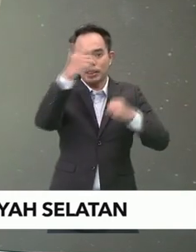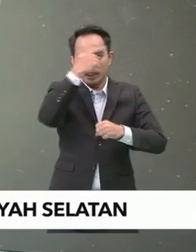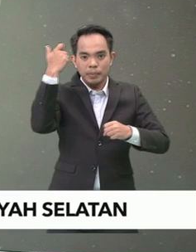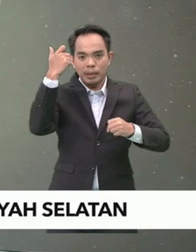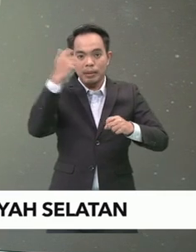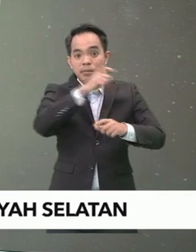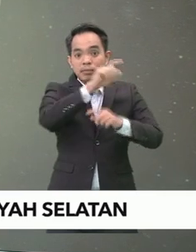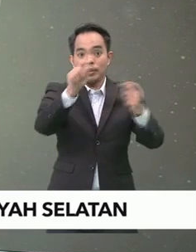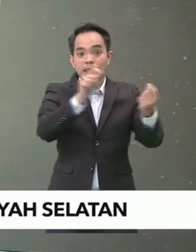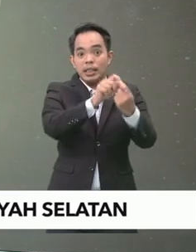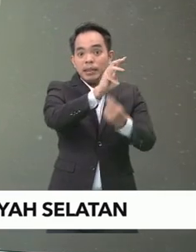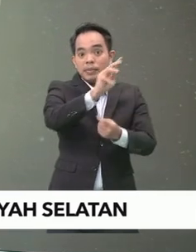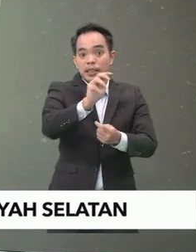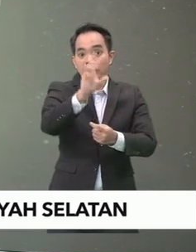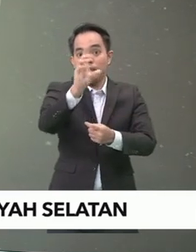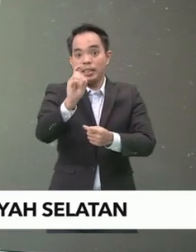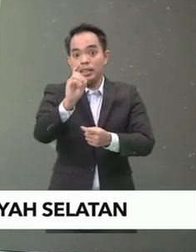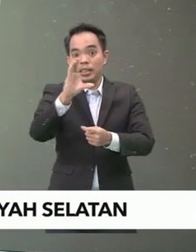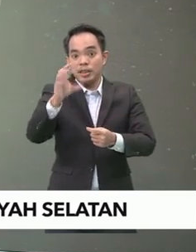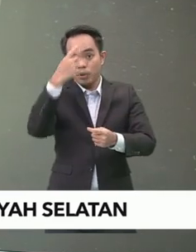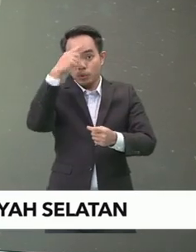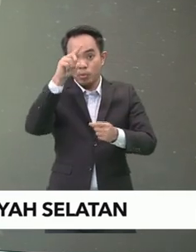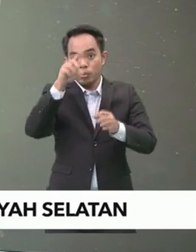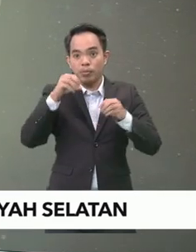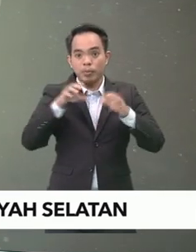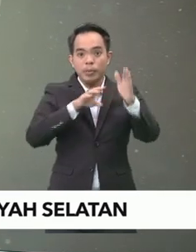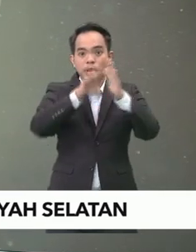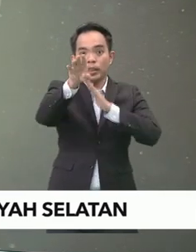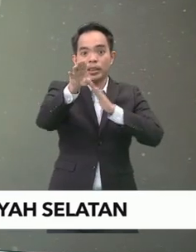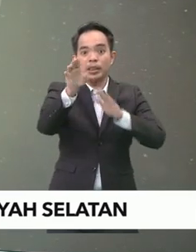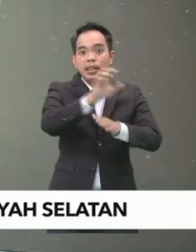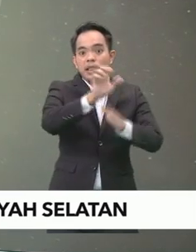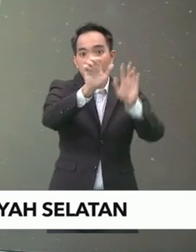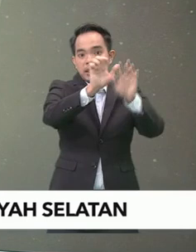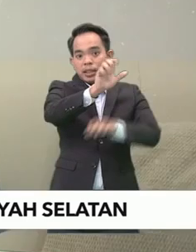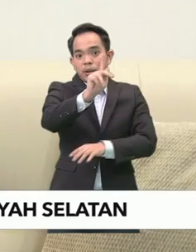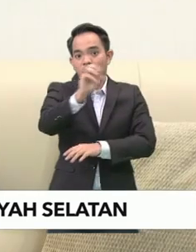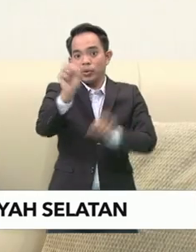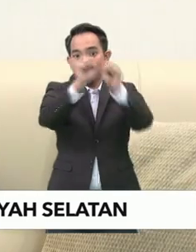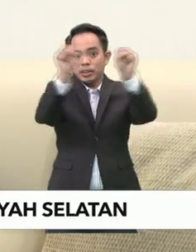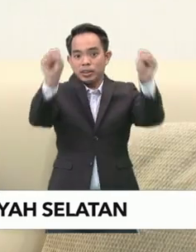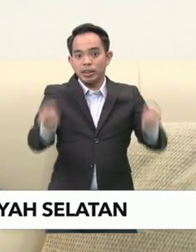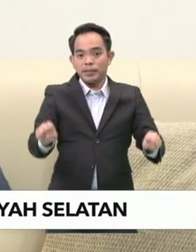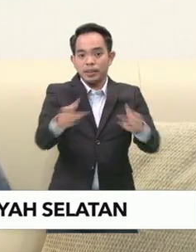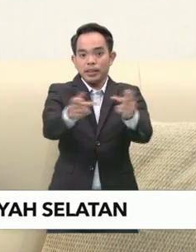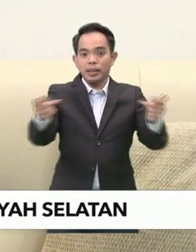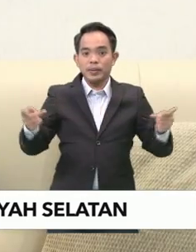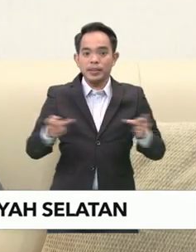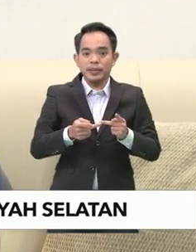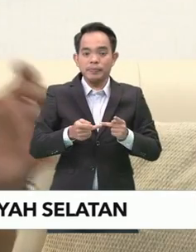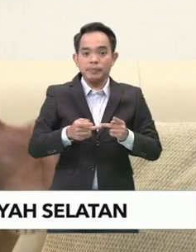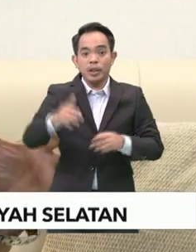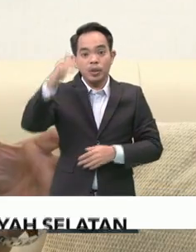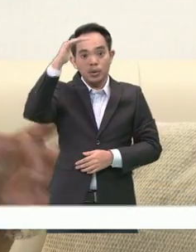faktor penentu bagi MTDC memperkembangkan syarikat ekosistemnya di wilayah selatan. Johor, we bring